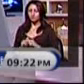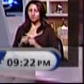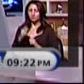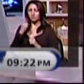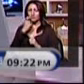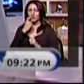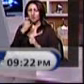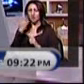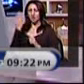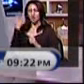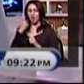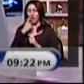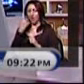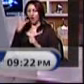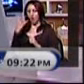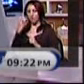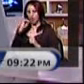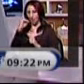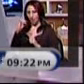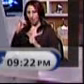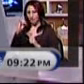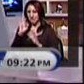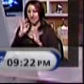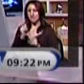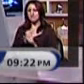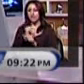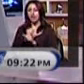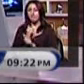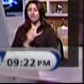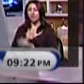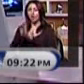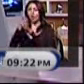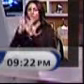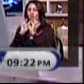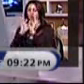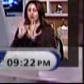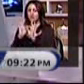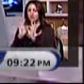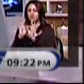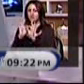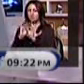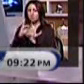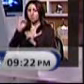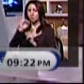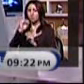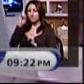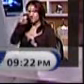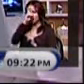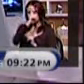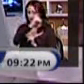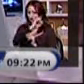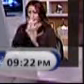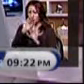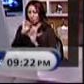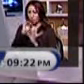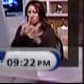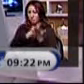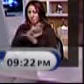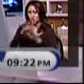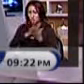بقى لنا من سنه 54 بنقول احنا عايزين ديمقراطيه، بس ايه؟ نعدي من عنق الزجاجه. انا كلمه عنق الزجاجه